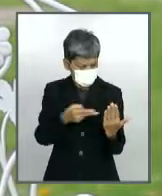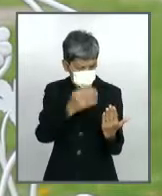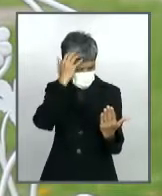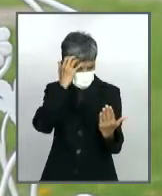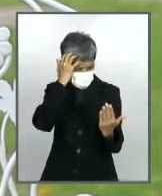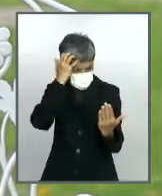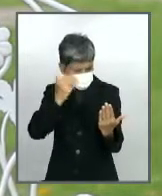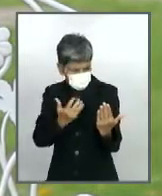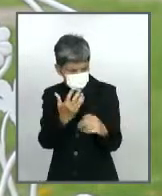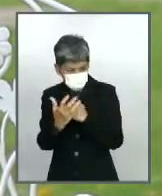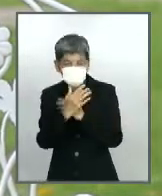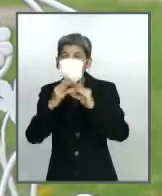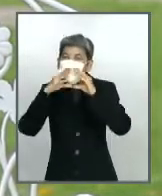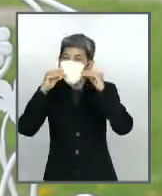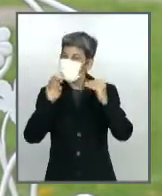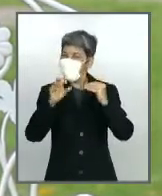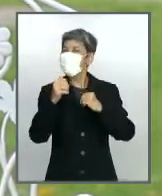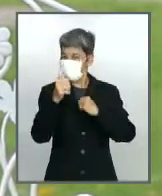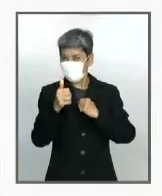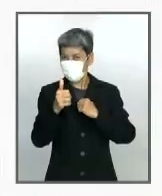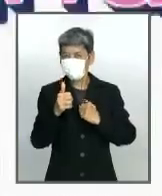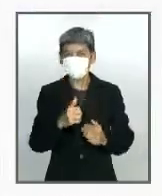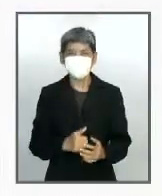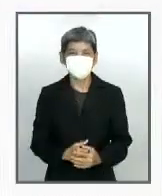คนให้อ่านให้ทำอะไรอย่างเงี้ยค่ะได้ค่ะ